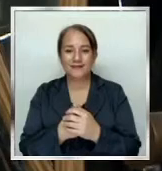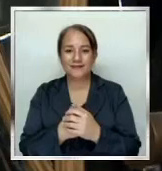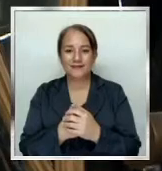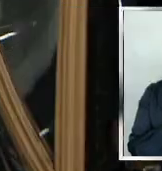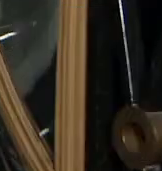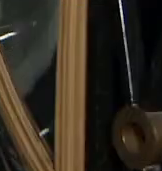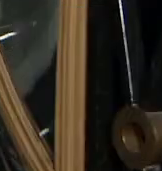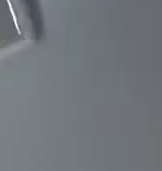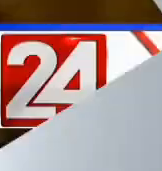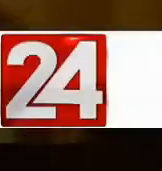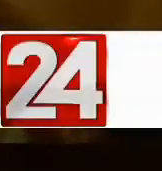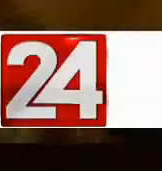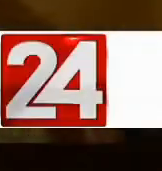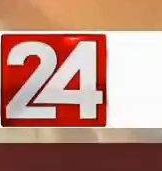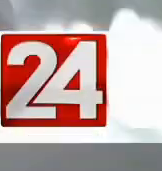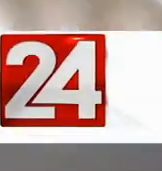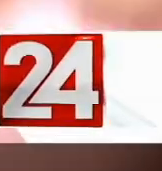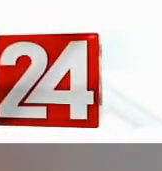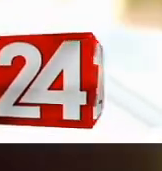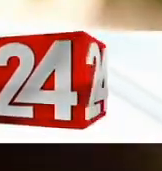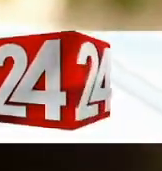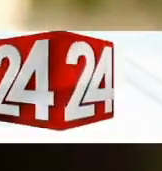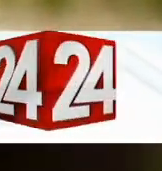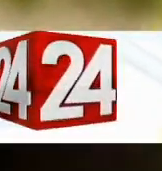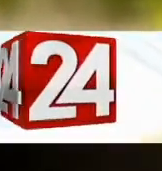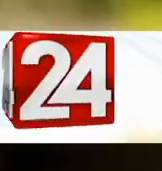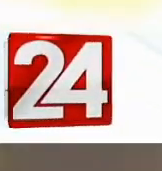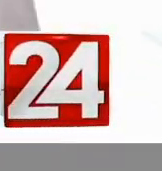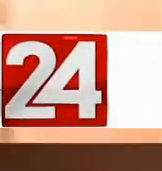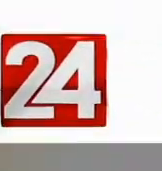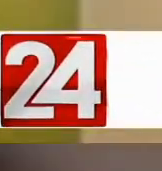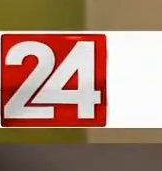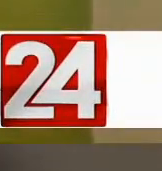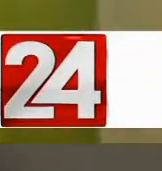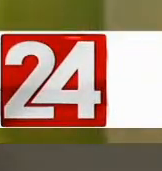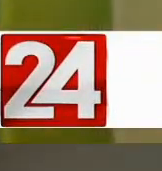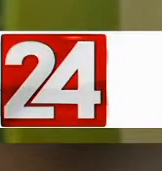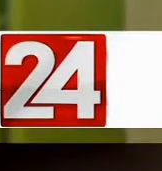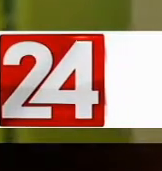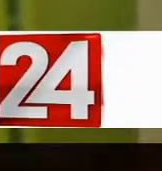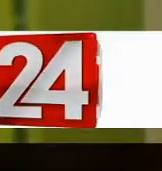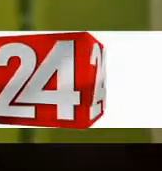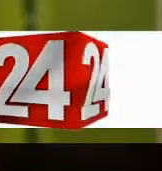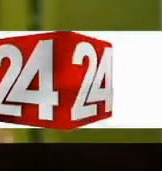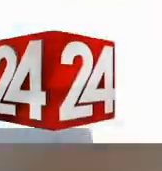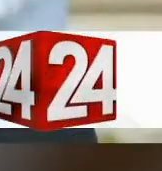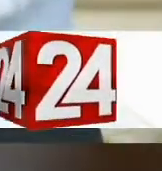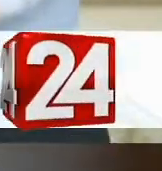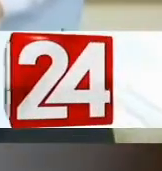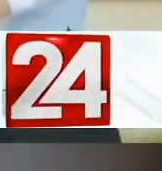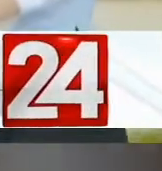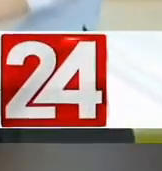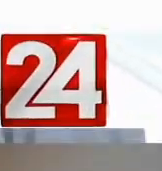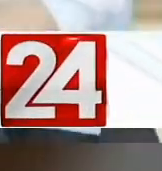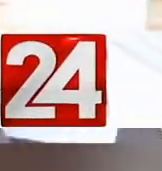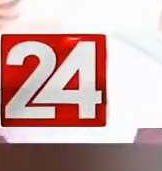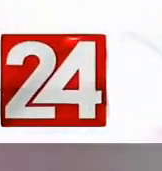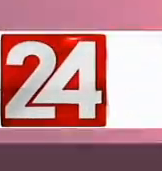Huwag palampasin ang mga dapat abangang eksena sa book 2 ng minahal nating seryang Prima Donnas.